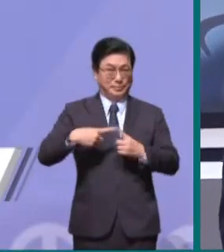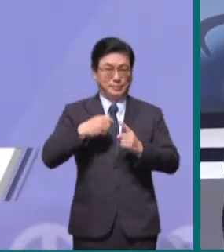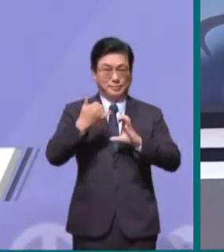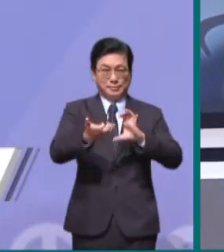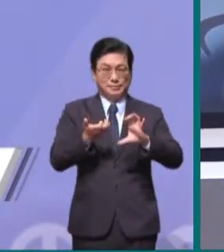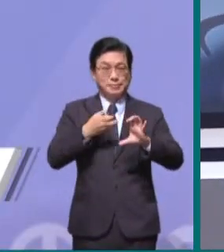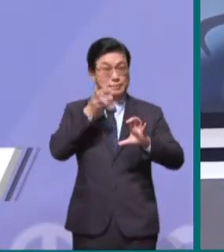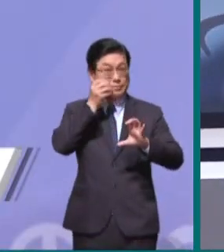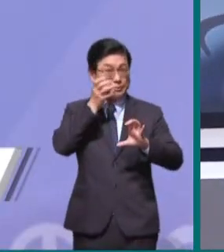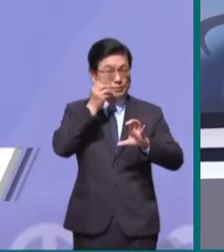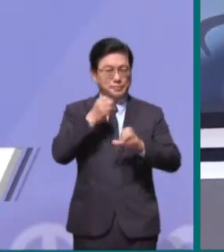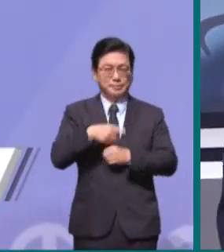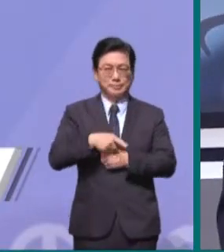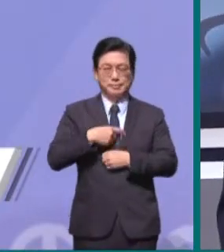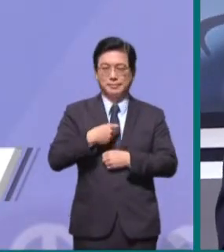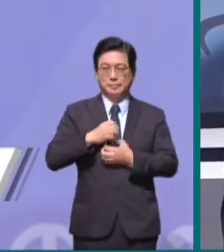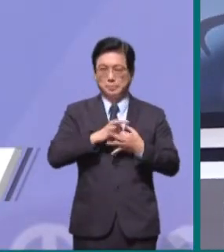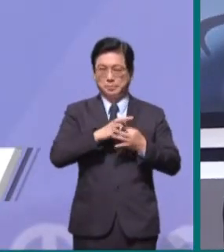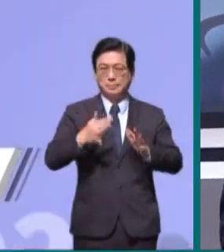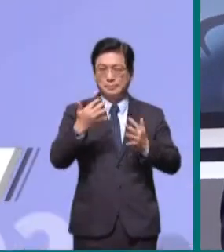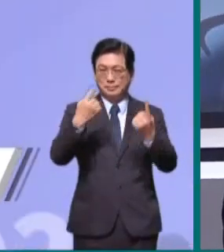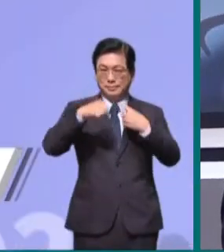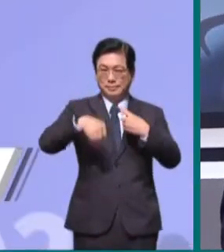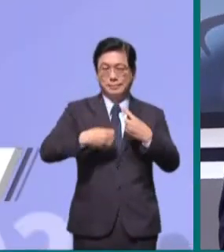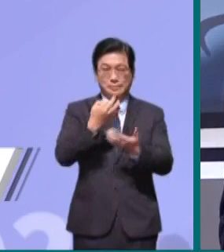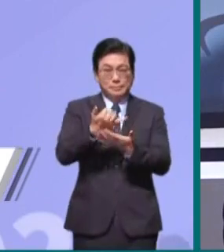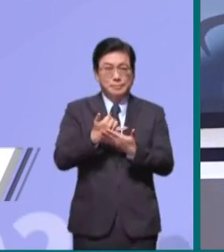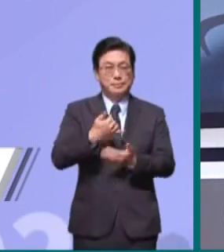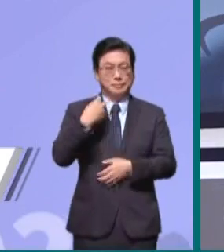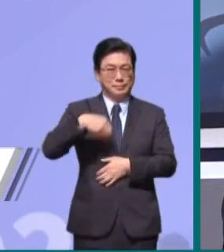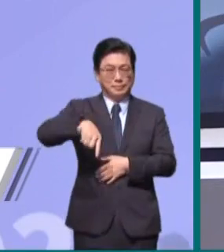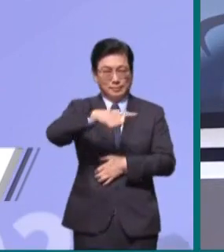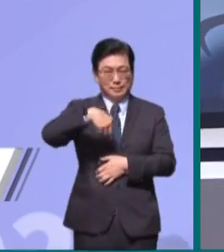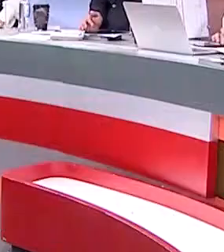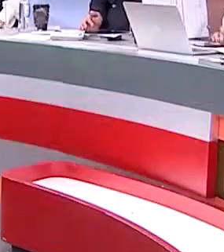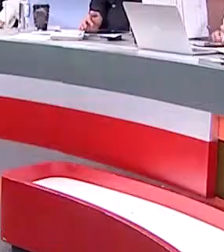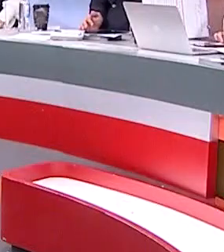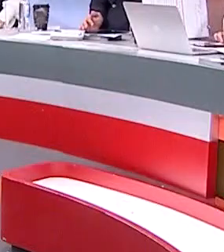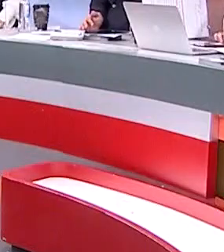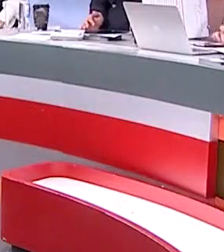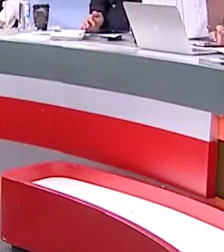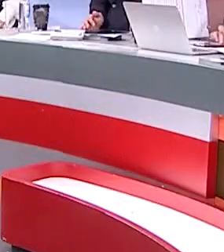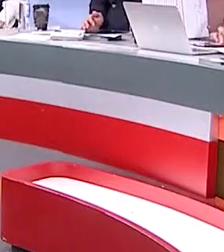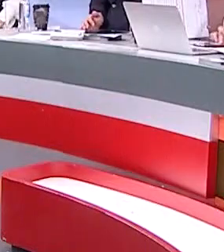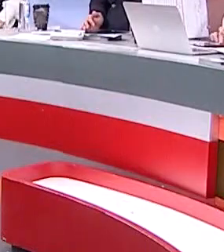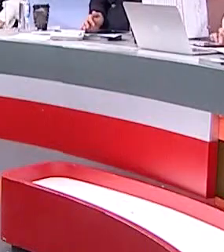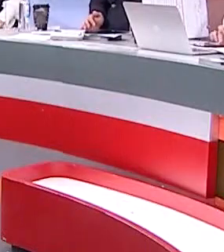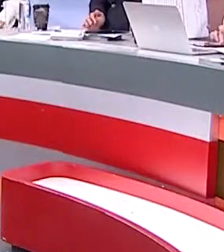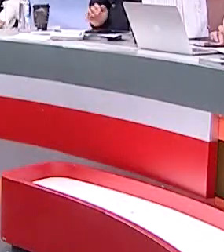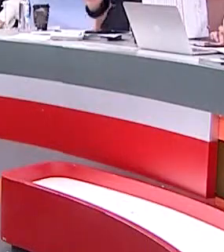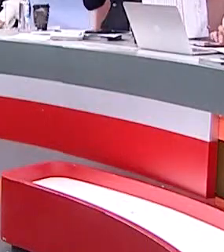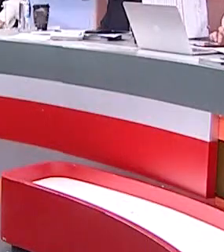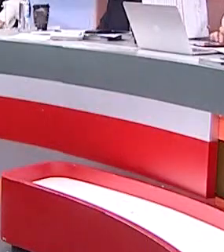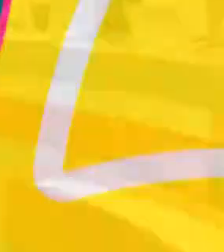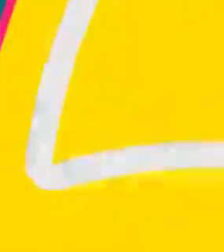觉得蒋万安他今天感觉只是为了把时间填满，就他有准备的部分，他可以回答，